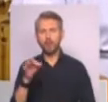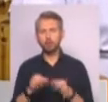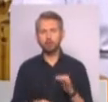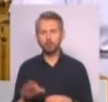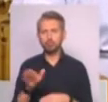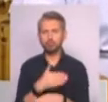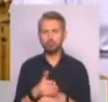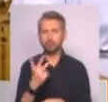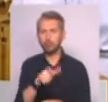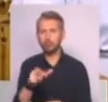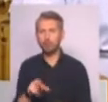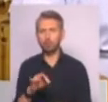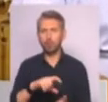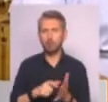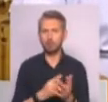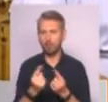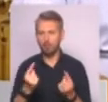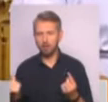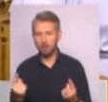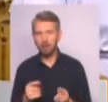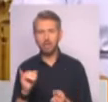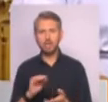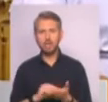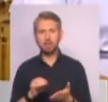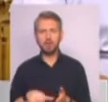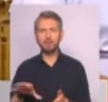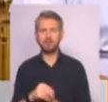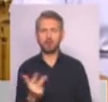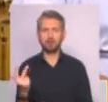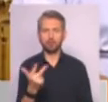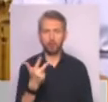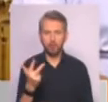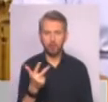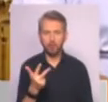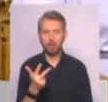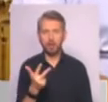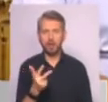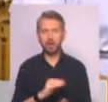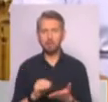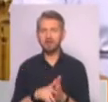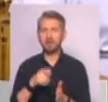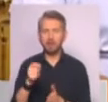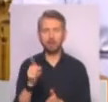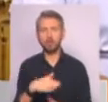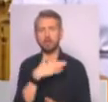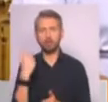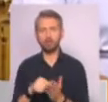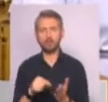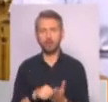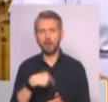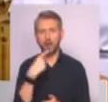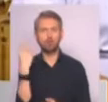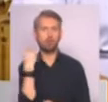кімнаті. І суддя написав всі троє, я і двоє синів, заяви. Вони не хочуть ділити, кажуть